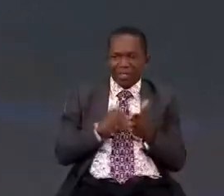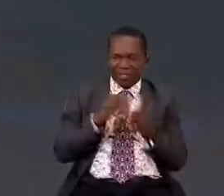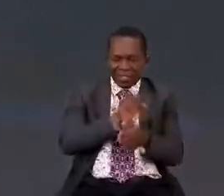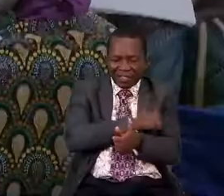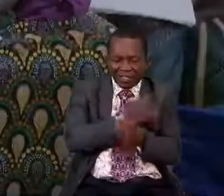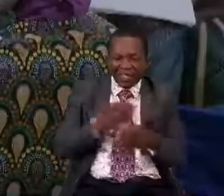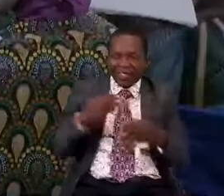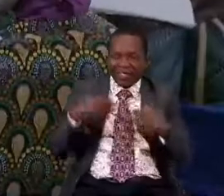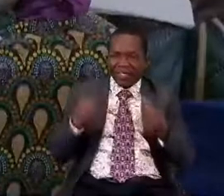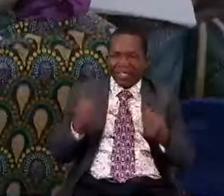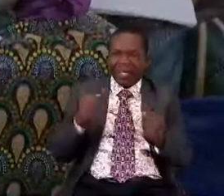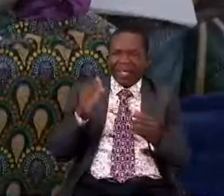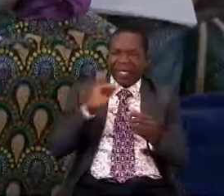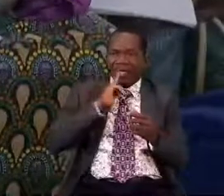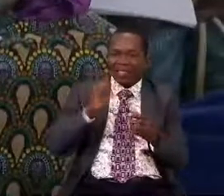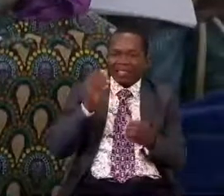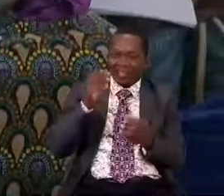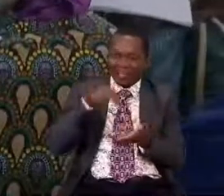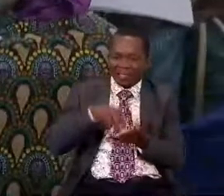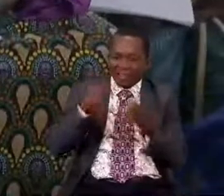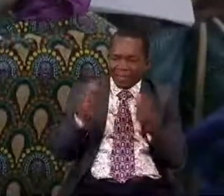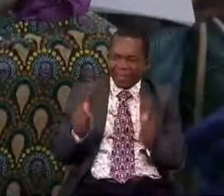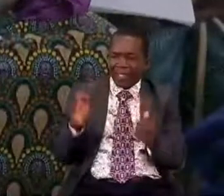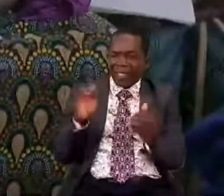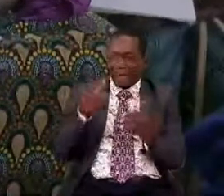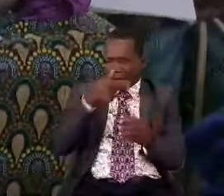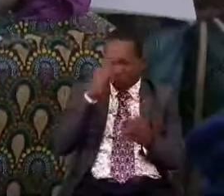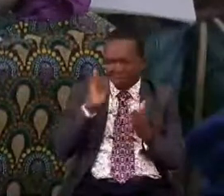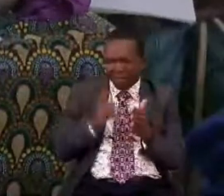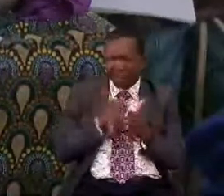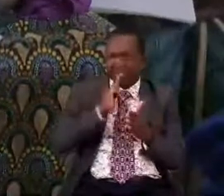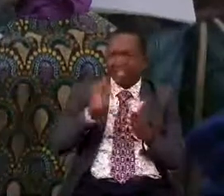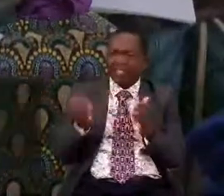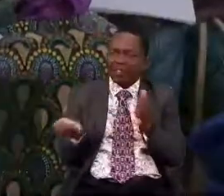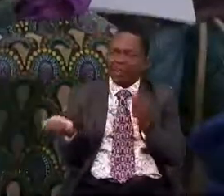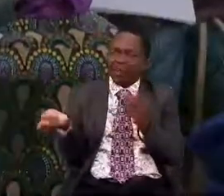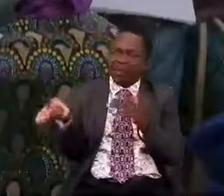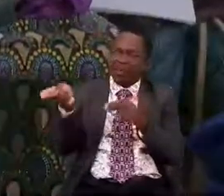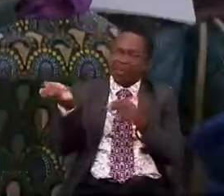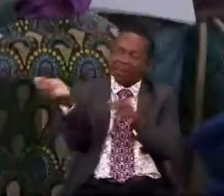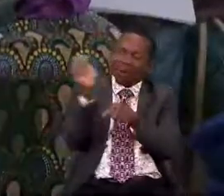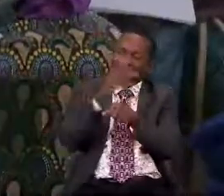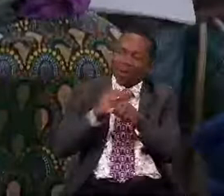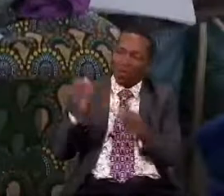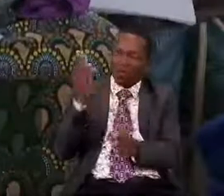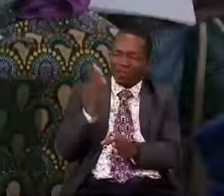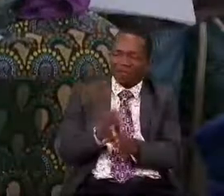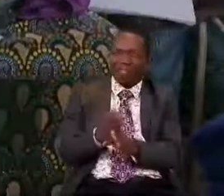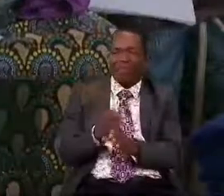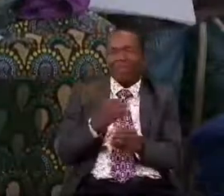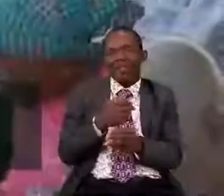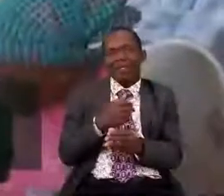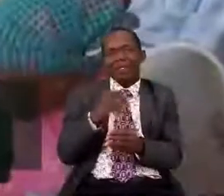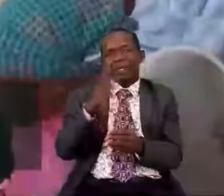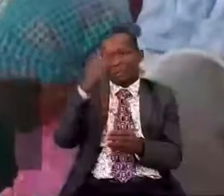chapitre 4, verset 20. Romains 4, verset 20. Il dit, il ne douta